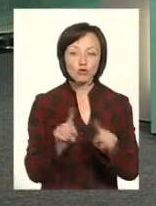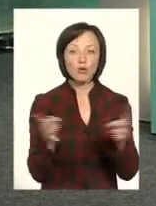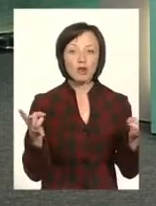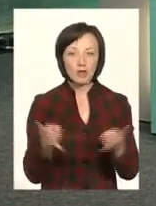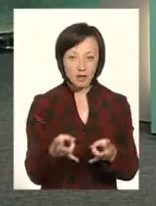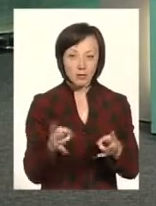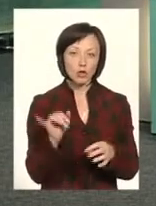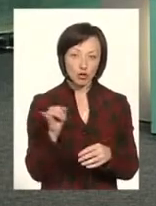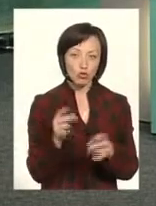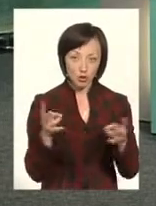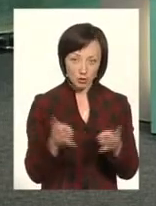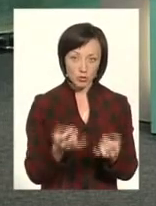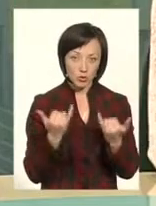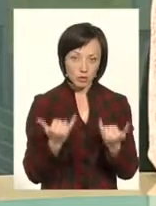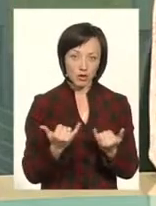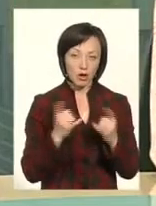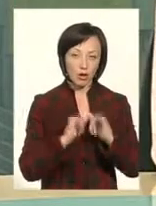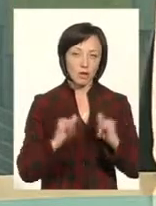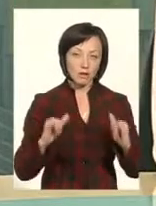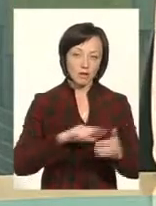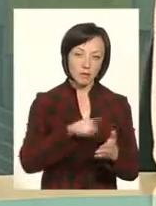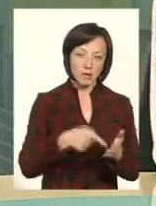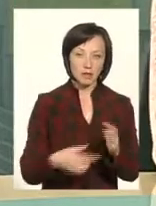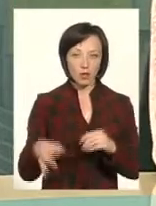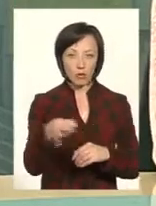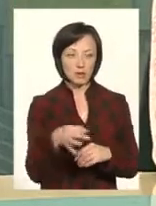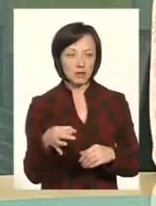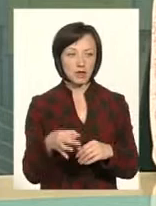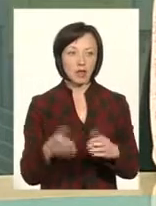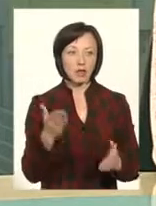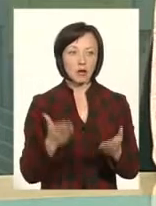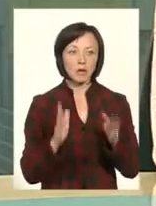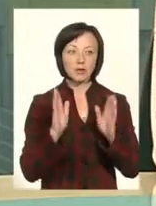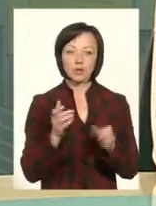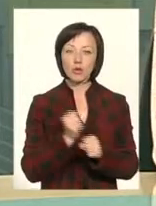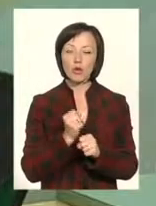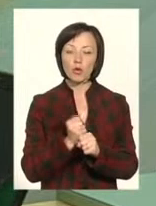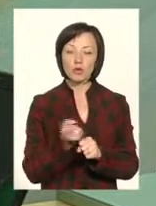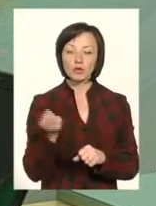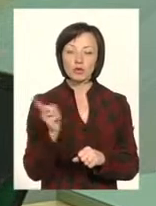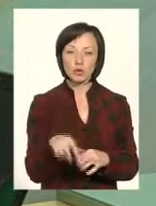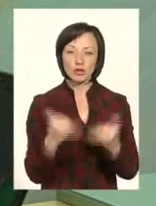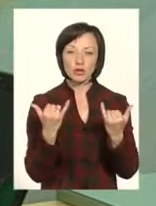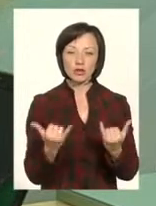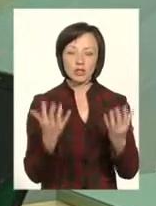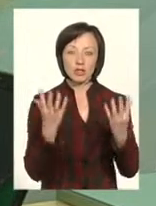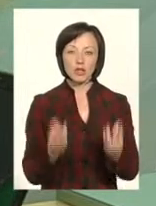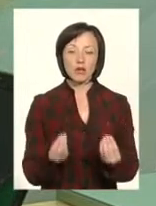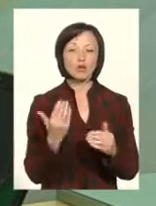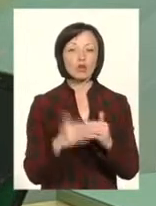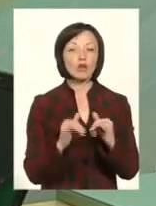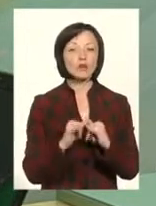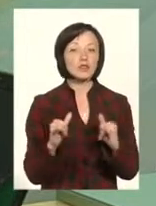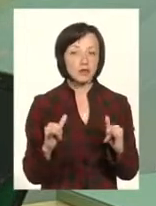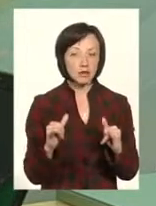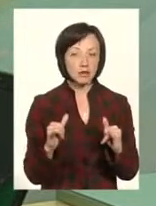потрібно, і власне, що потрібно зараз для розвитку і міста, і області? Ну, напевно, будемо виходити з того, що на сьогоднішній день вже розвинуто,